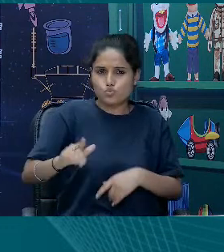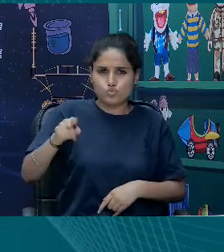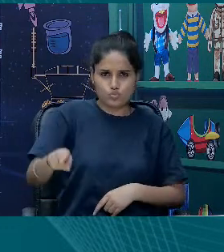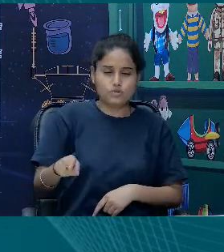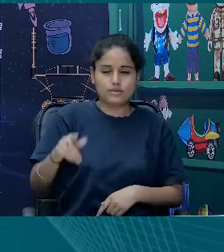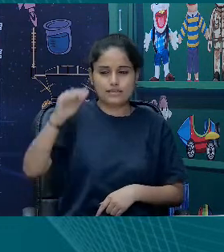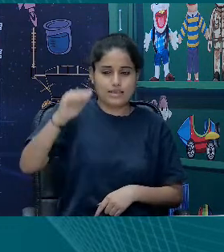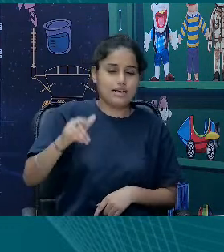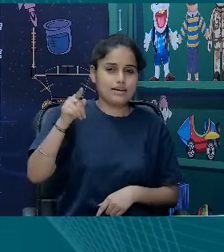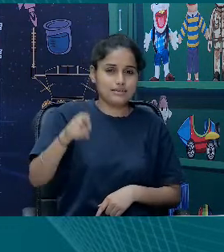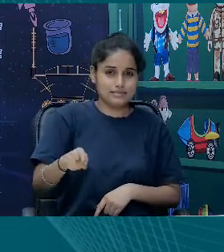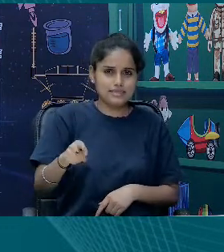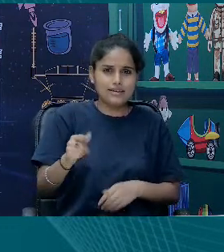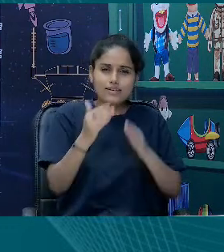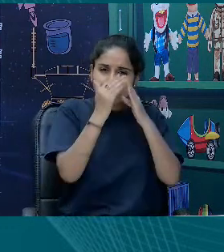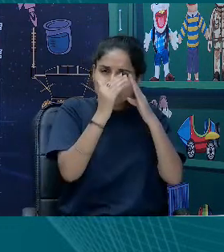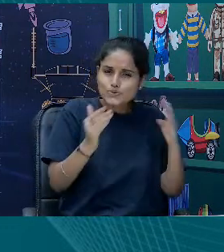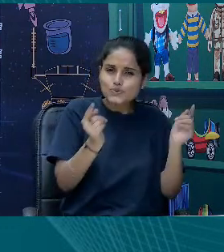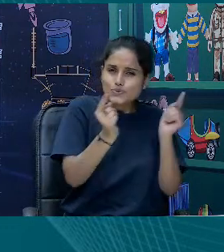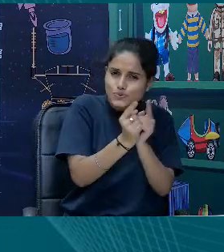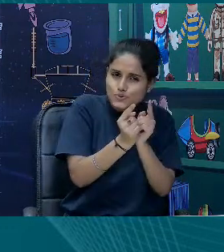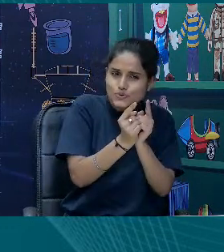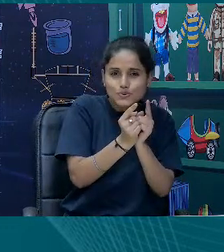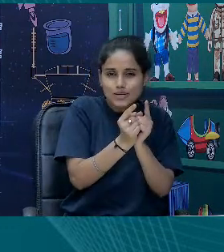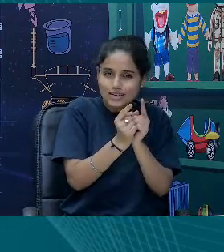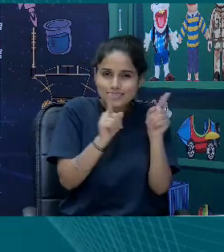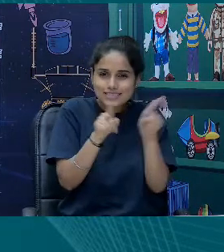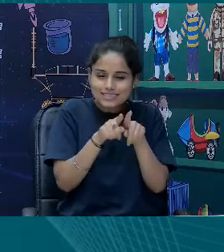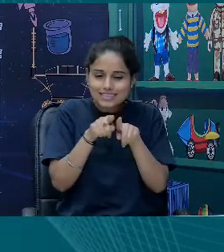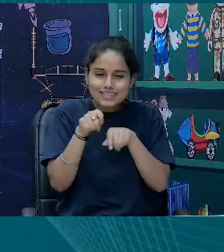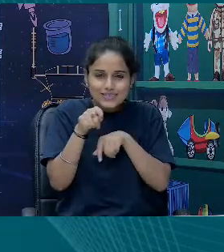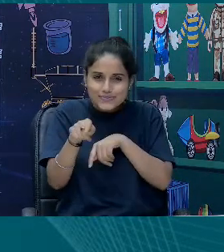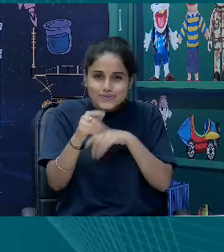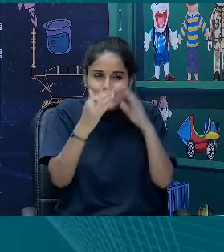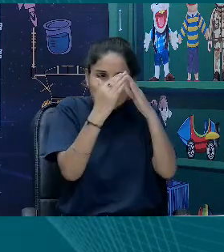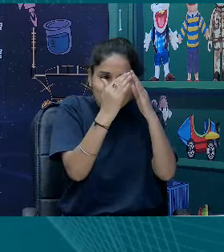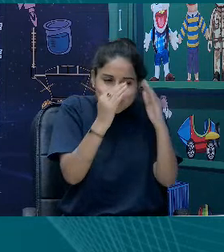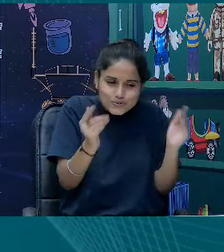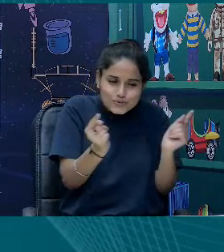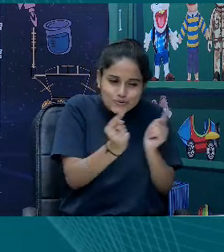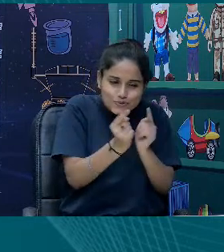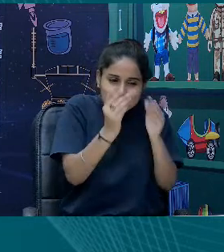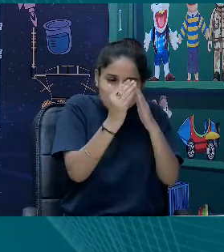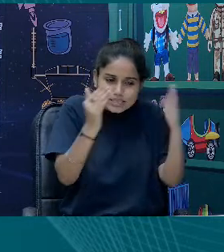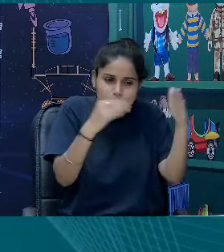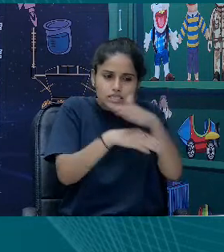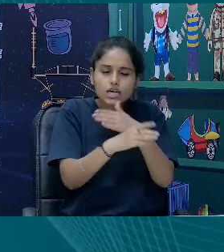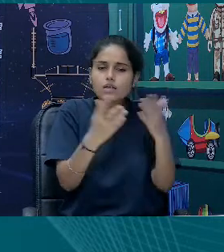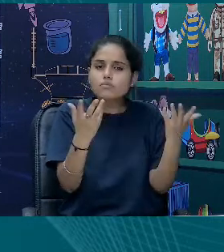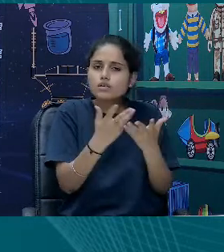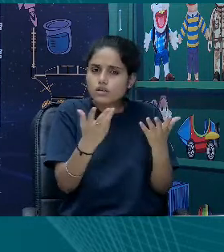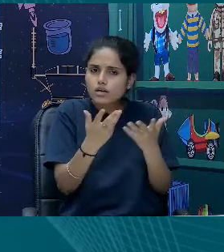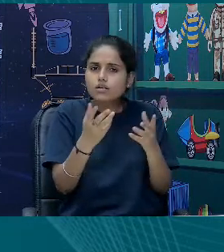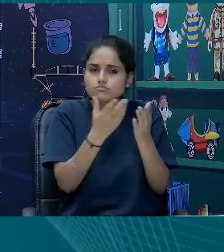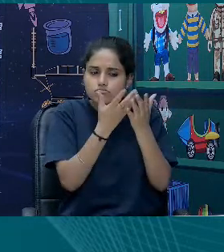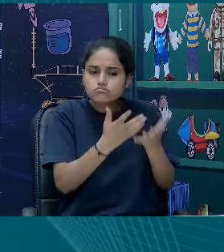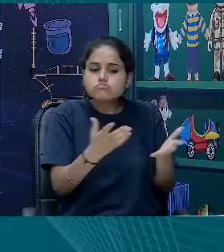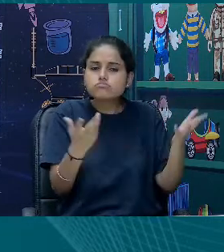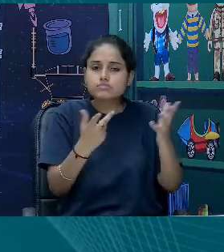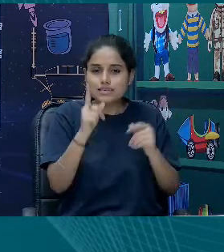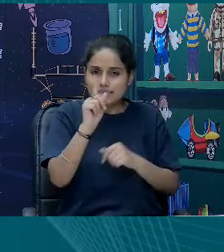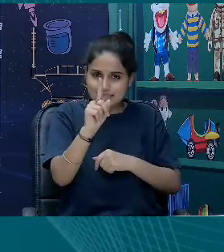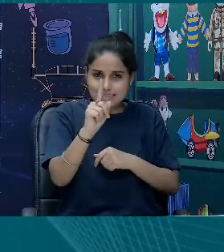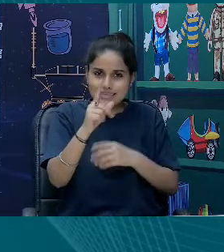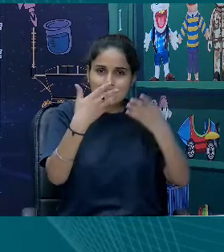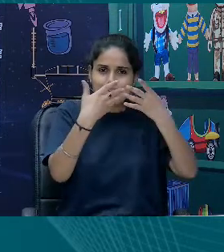that how his little house has to be like. उसके छोटे से घर के अंदर क्या क्या होना चाहिए, उसके छोटे से घर के अंदर